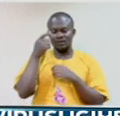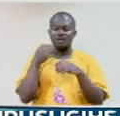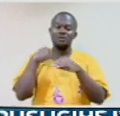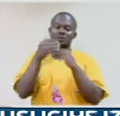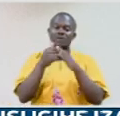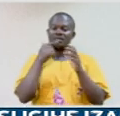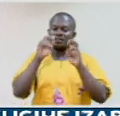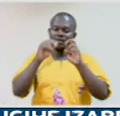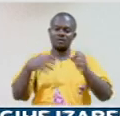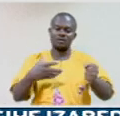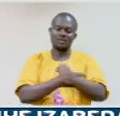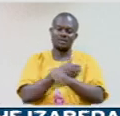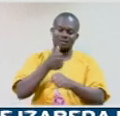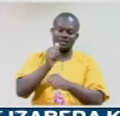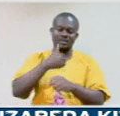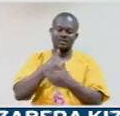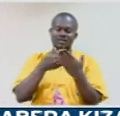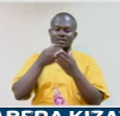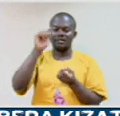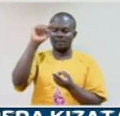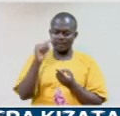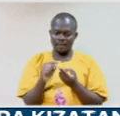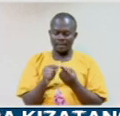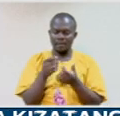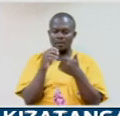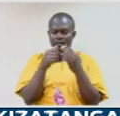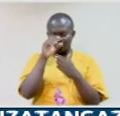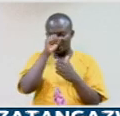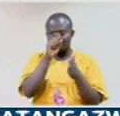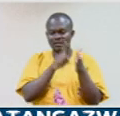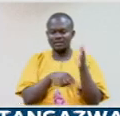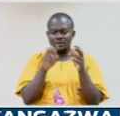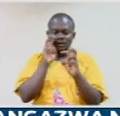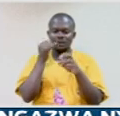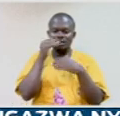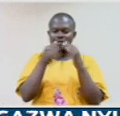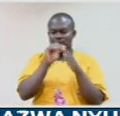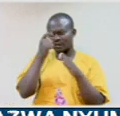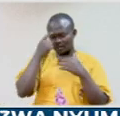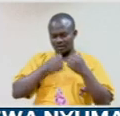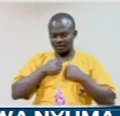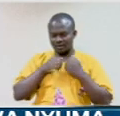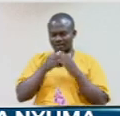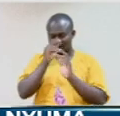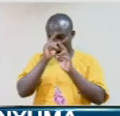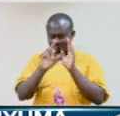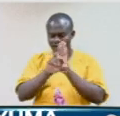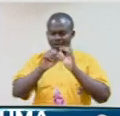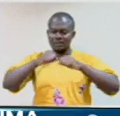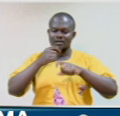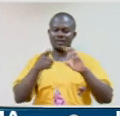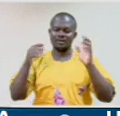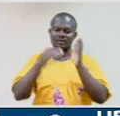ko n'ububasha bazari zifite bugabanutse igisigaye ari ukureba gusa yuko leta y'u Rwanda yubahiriza amasezerano kandi